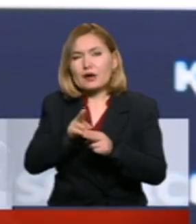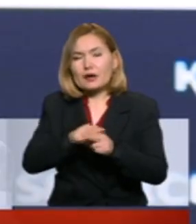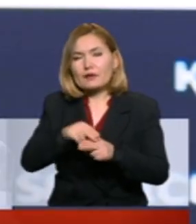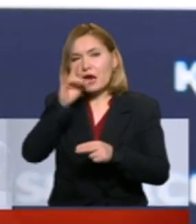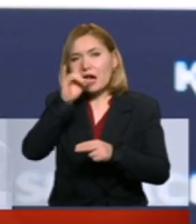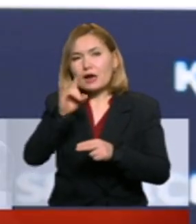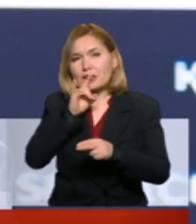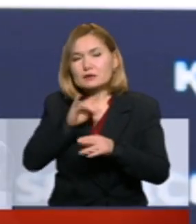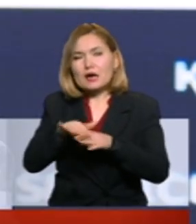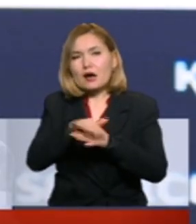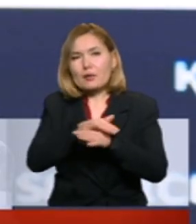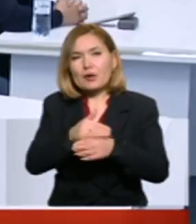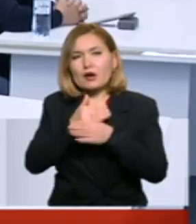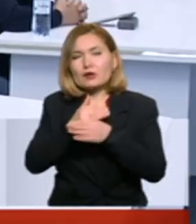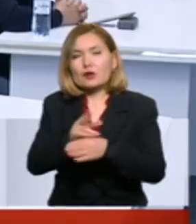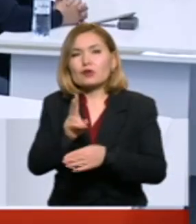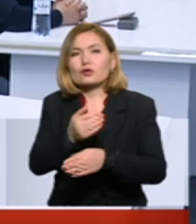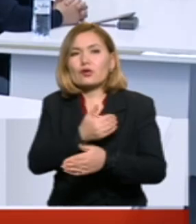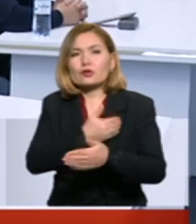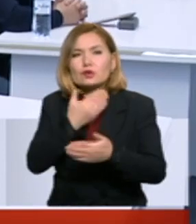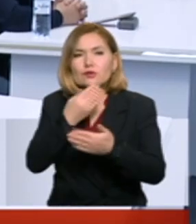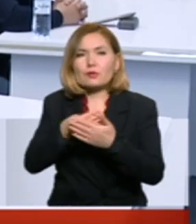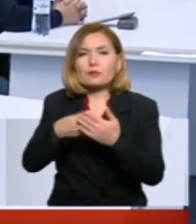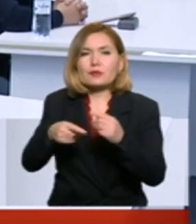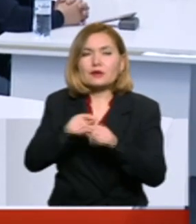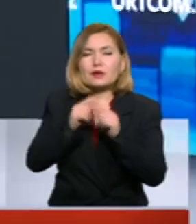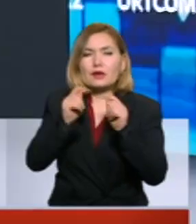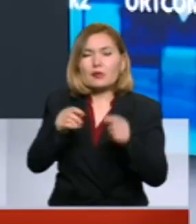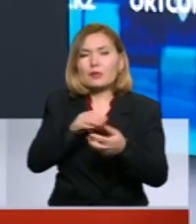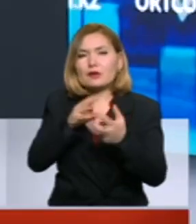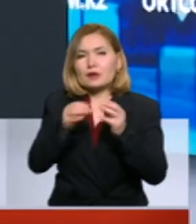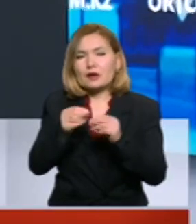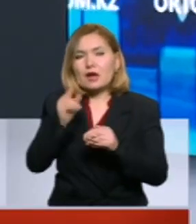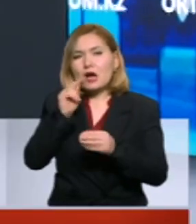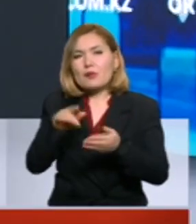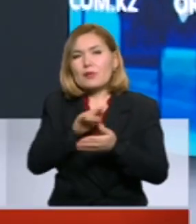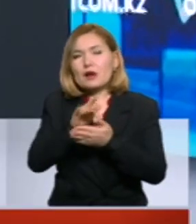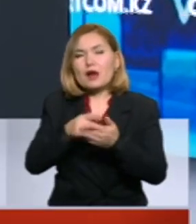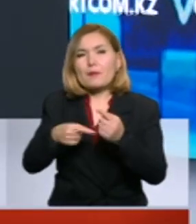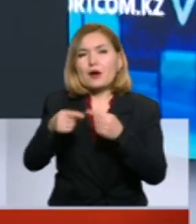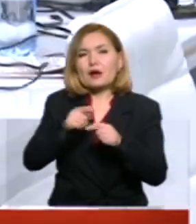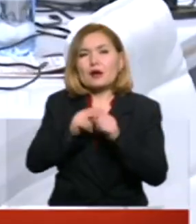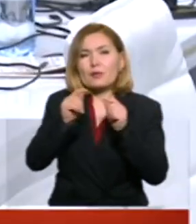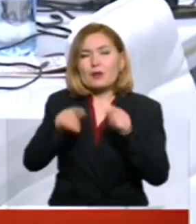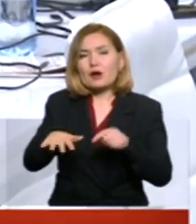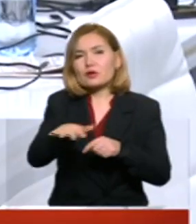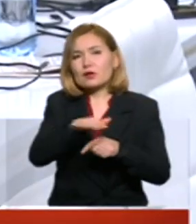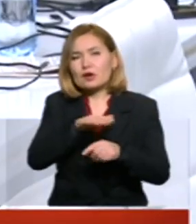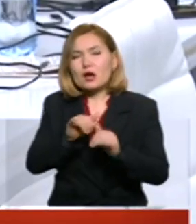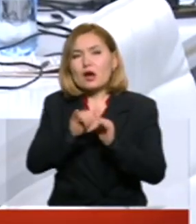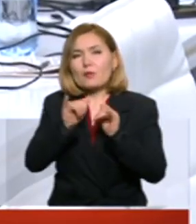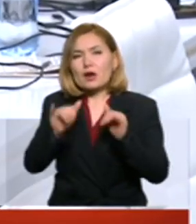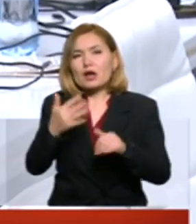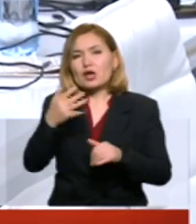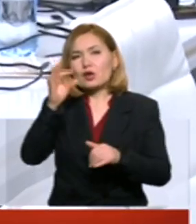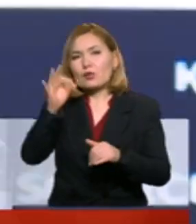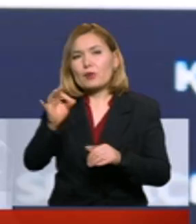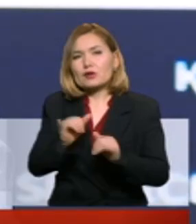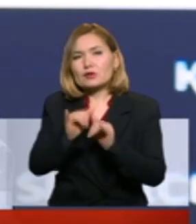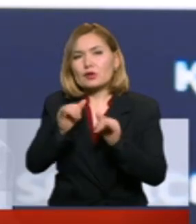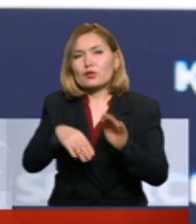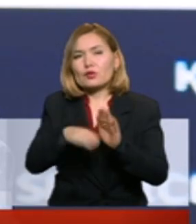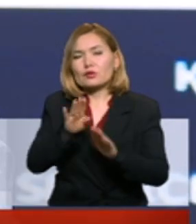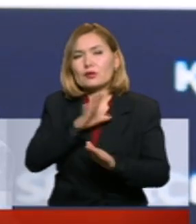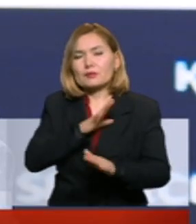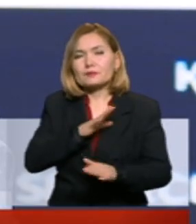игілігін еселеуге үлес қосамын деушілерге жол ашық дейді. Биылдың өзінде шаһардағы бизнестің жалпы өңірлік өнімдегі үлесі 50%-ға жеткен.